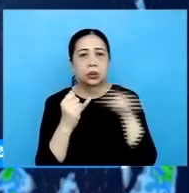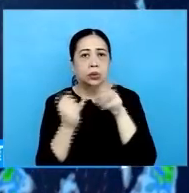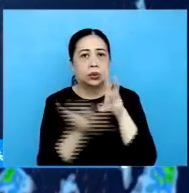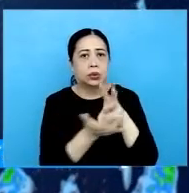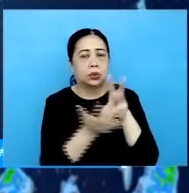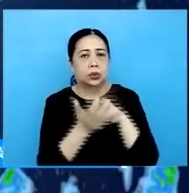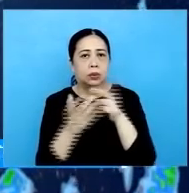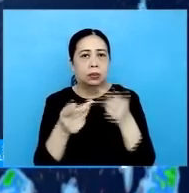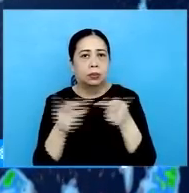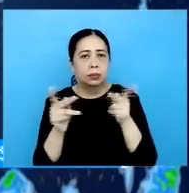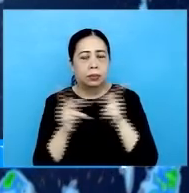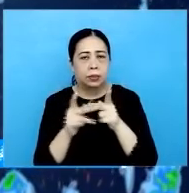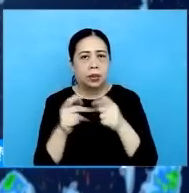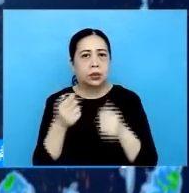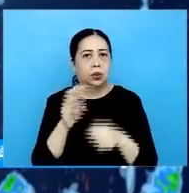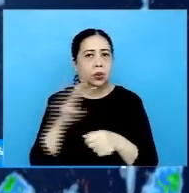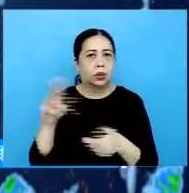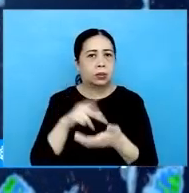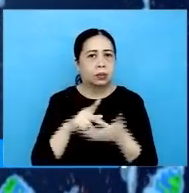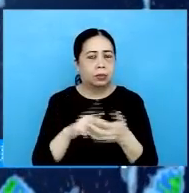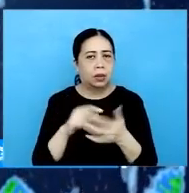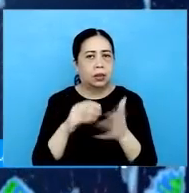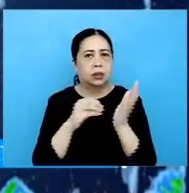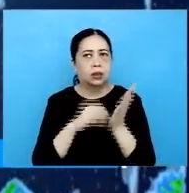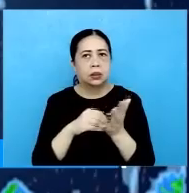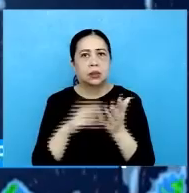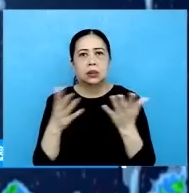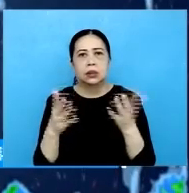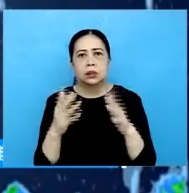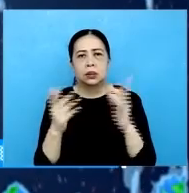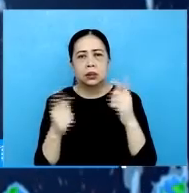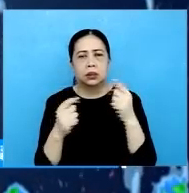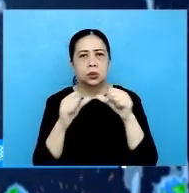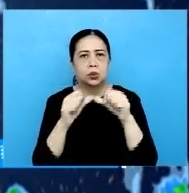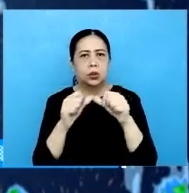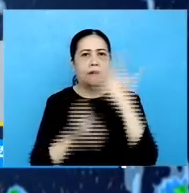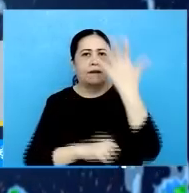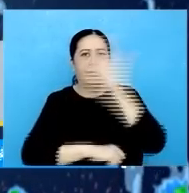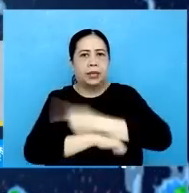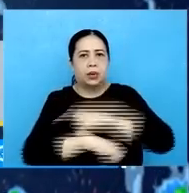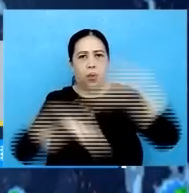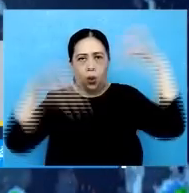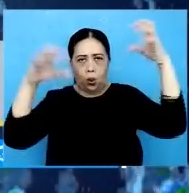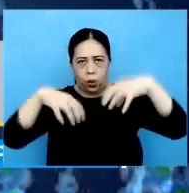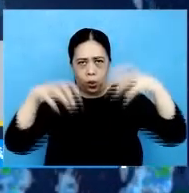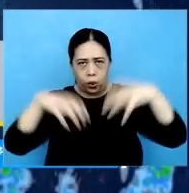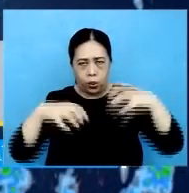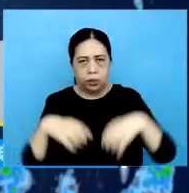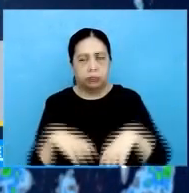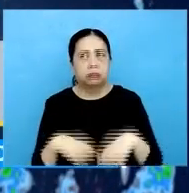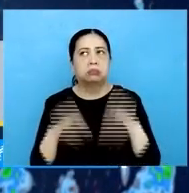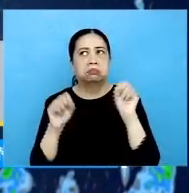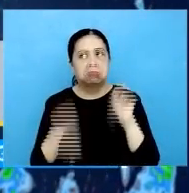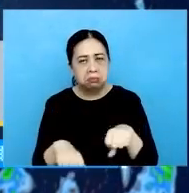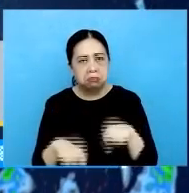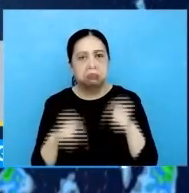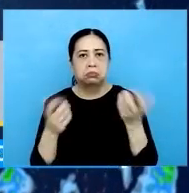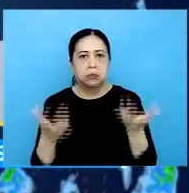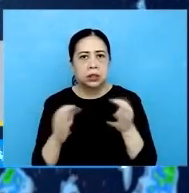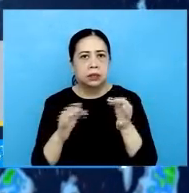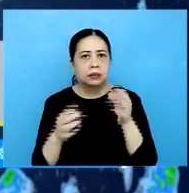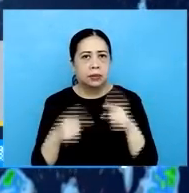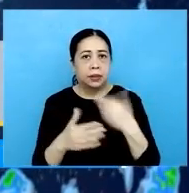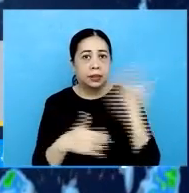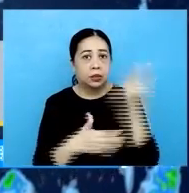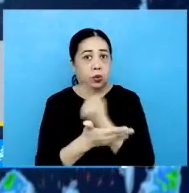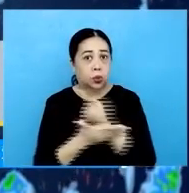western section ng bansa ay makapagtala ng consecutive 5-day rainfall. So posible po na kung ang mangyayari